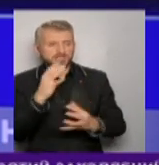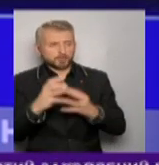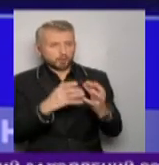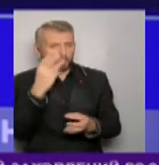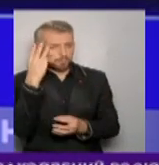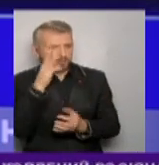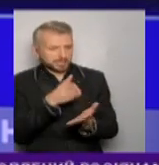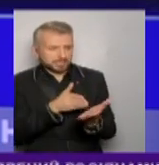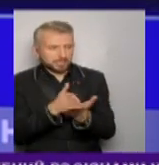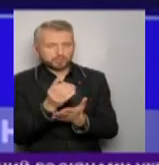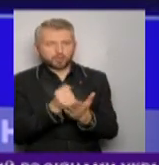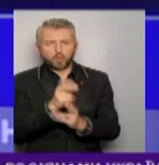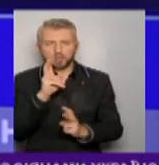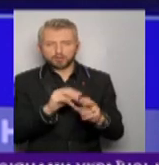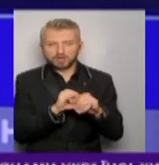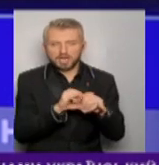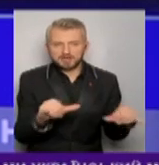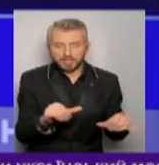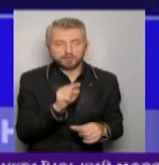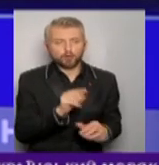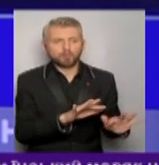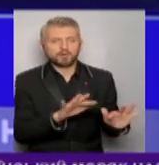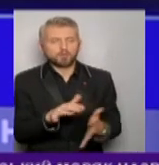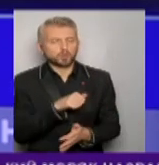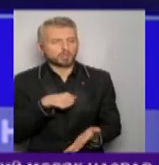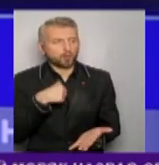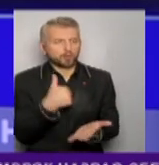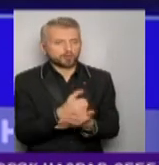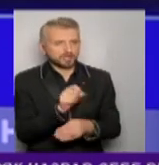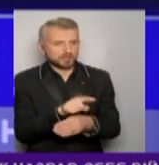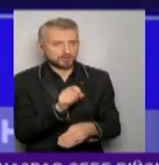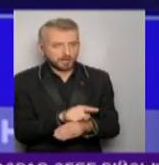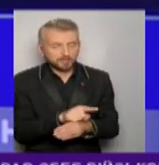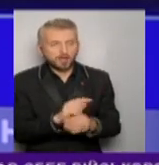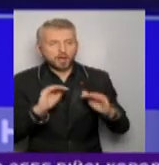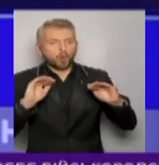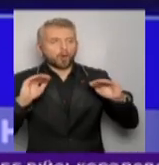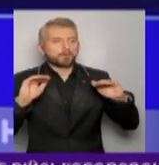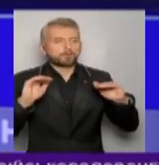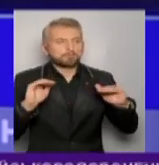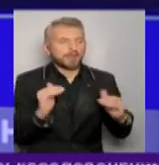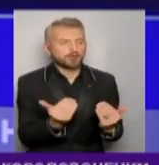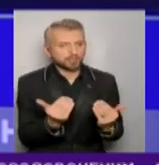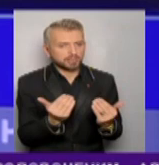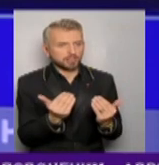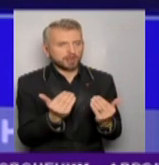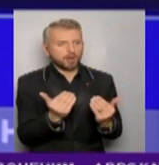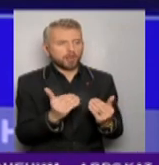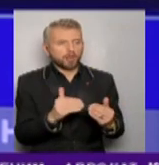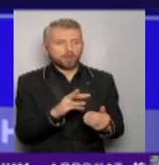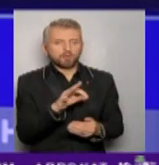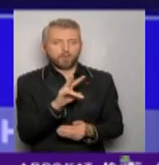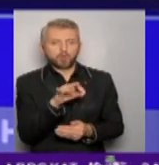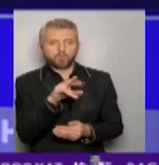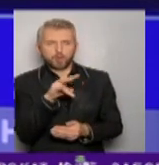все-таки до індустріалізації. В цьому випадку найголовніше завдання – обмежити монополії на рівні